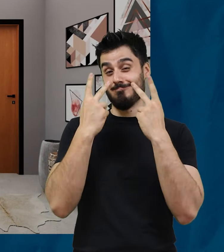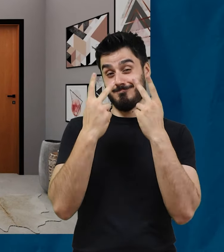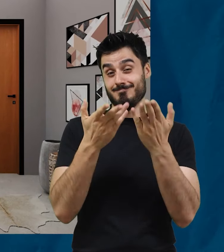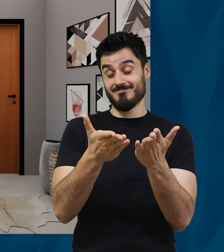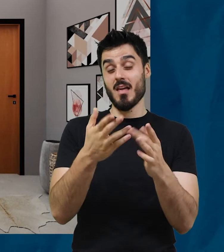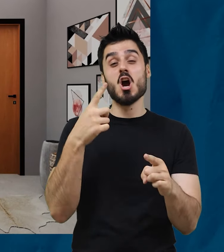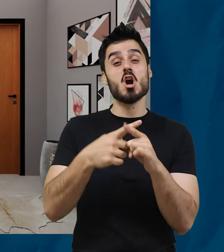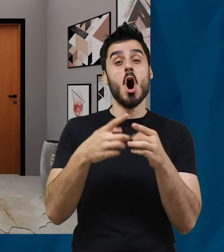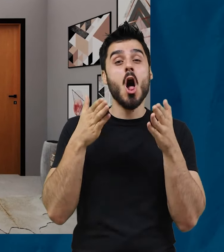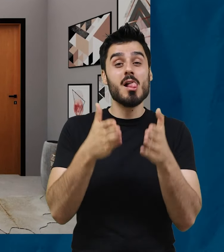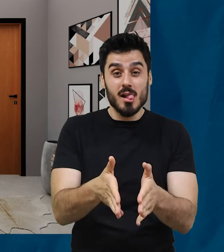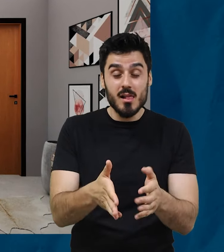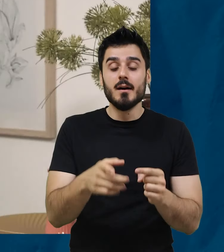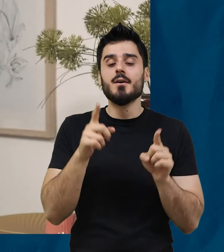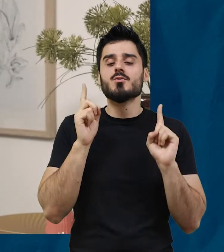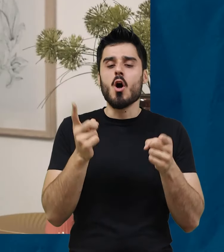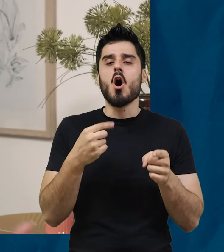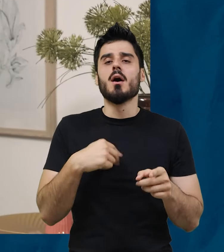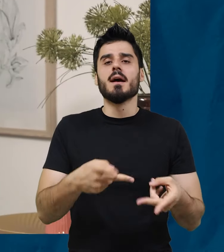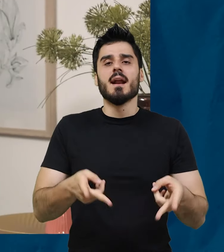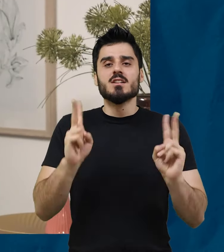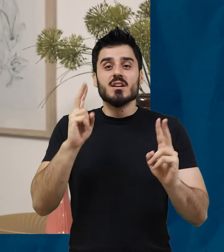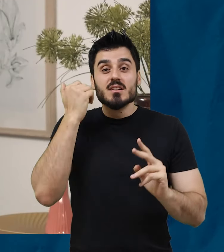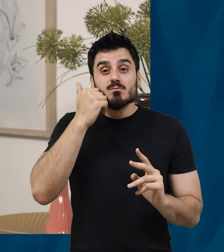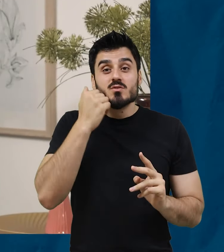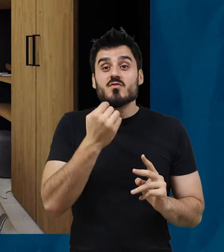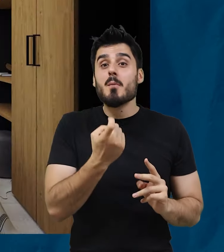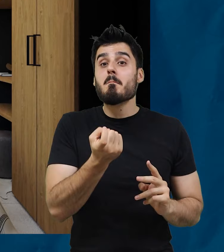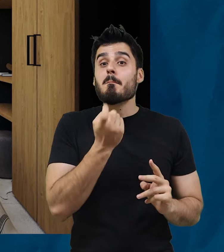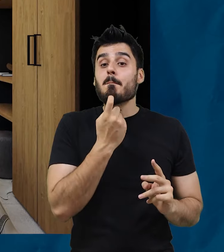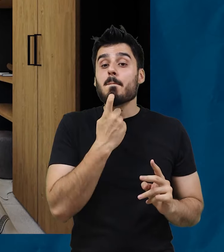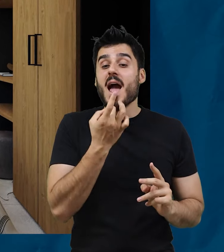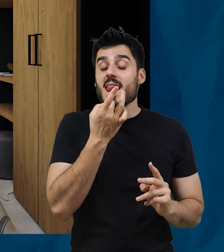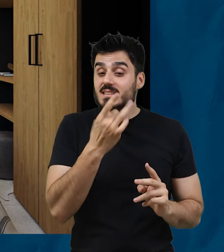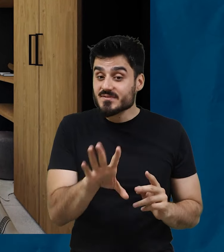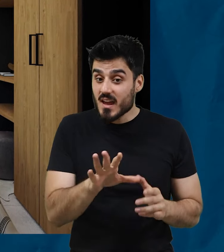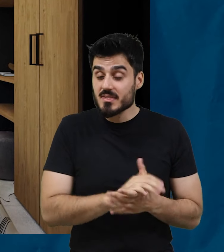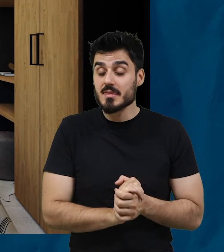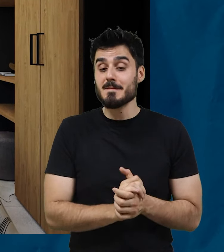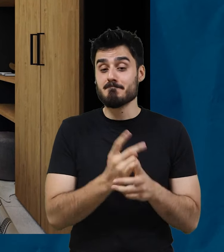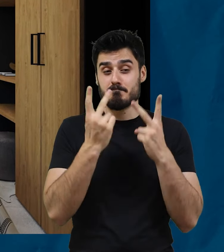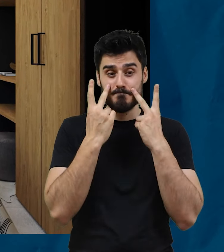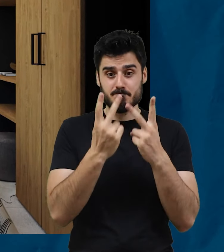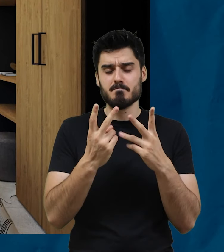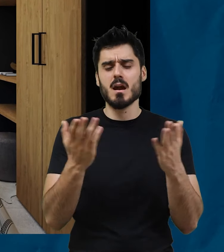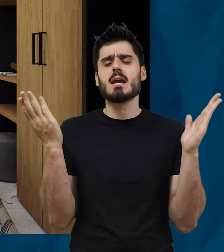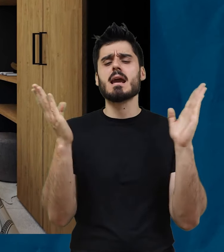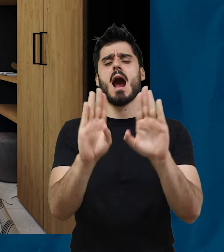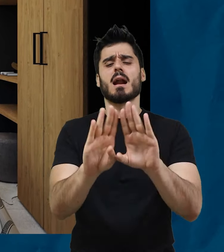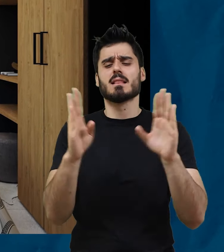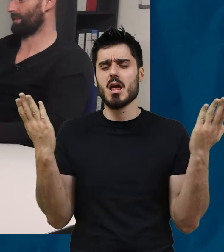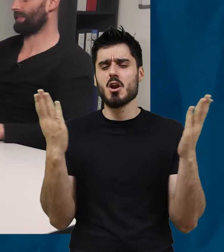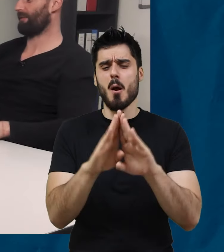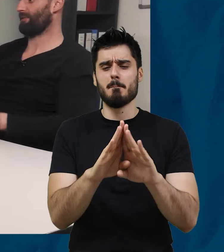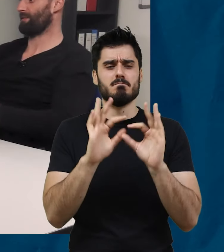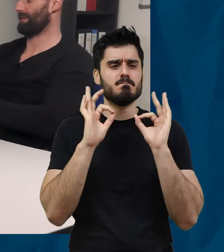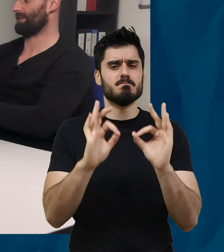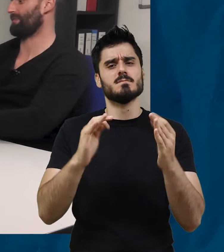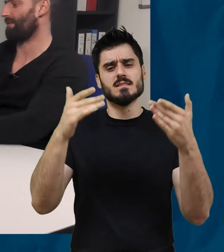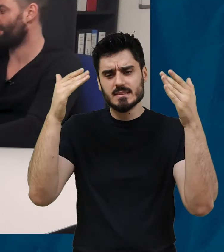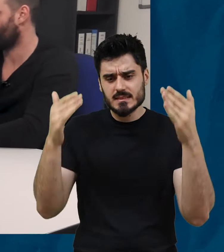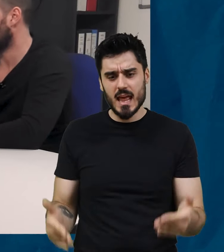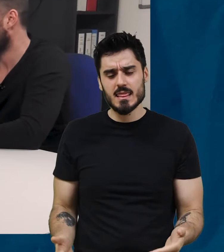в хола, но реших да използвам белия цвят. Имаме така голям гардероб за... Цяла стена